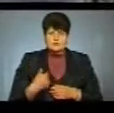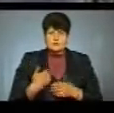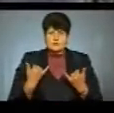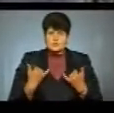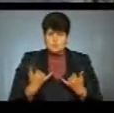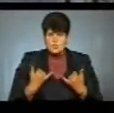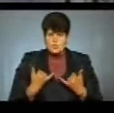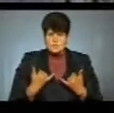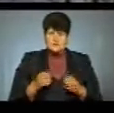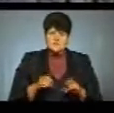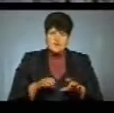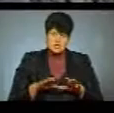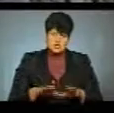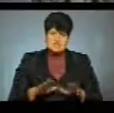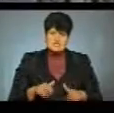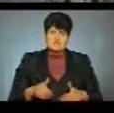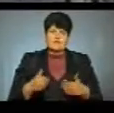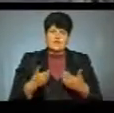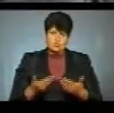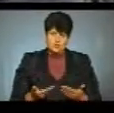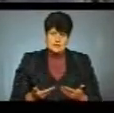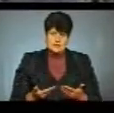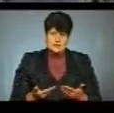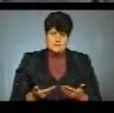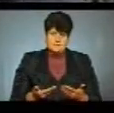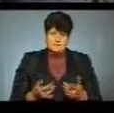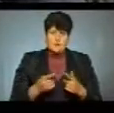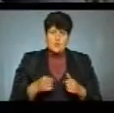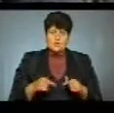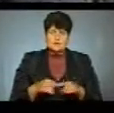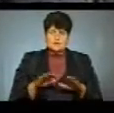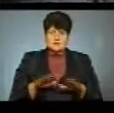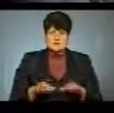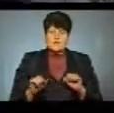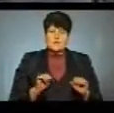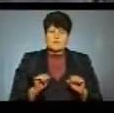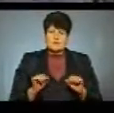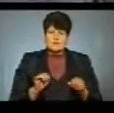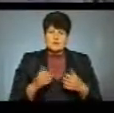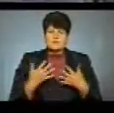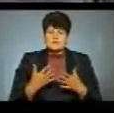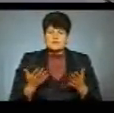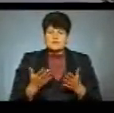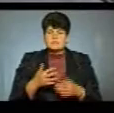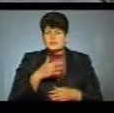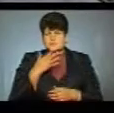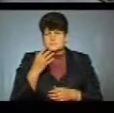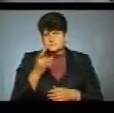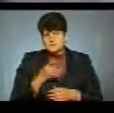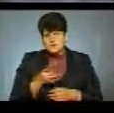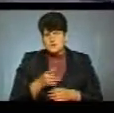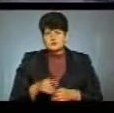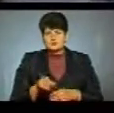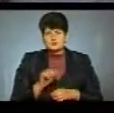сьогодні вирішили звернутися до органів місцевої влади, вже які в котрий раз, щоб перекрили